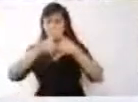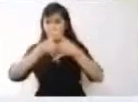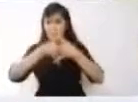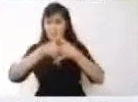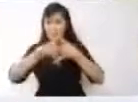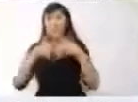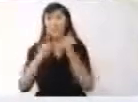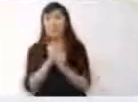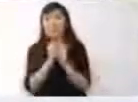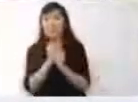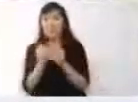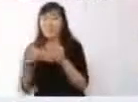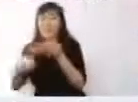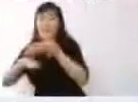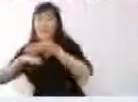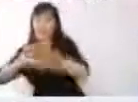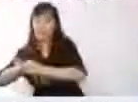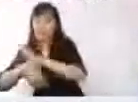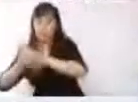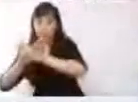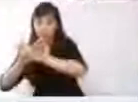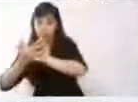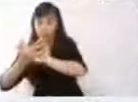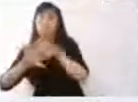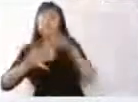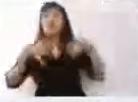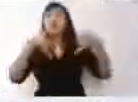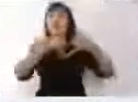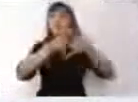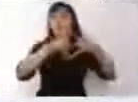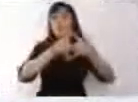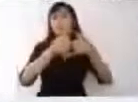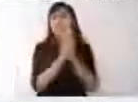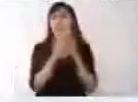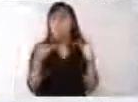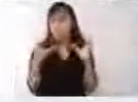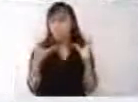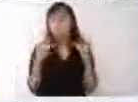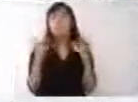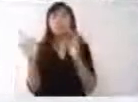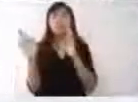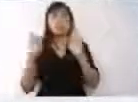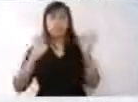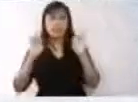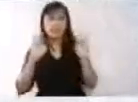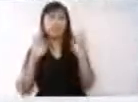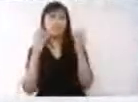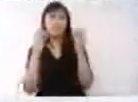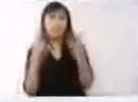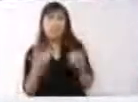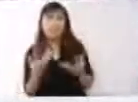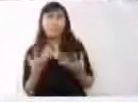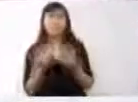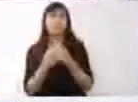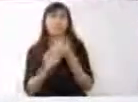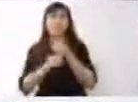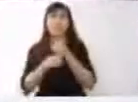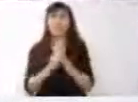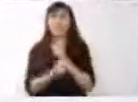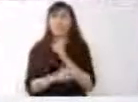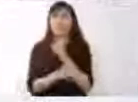simplify, how to perhaps limit po yung mga number of spectators para